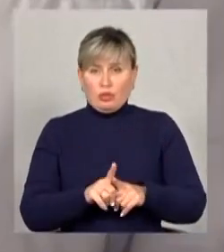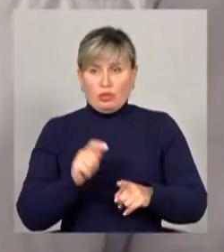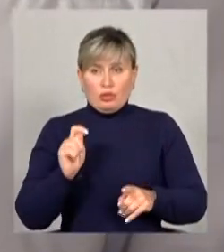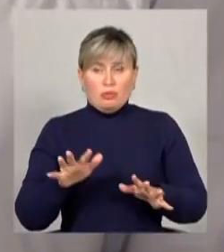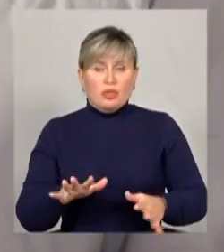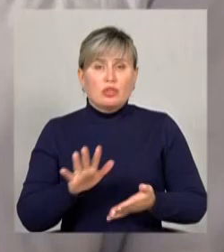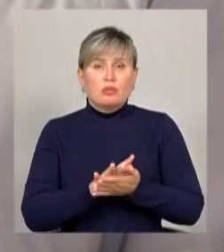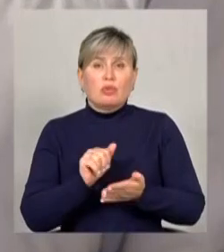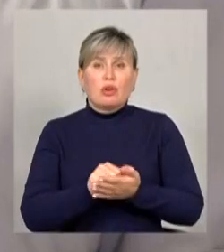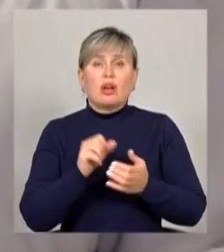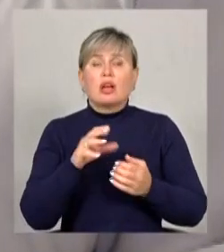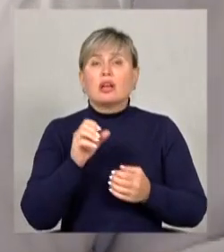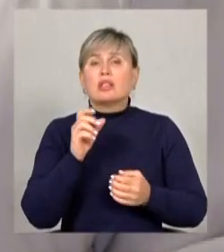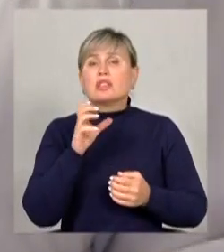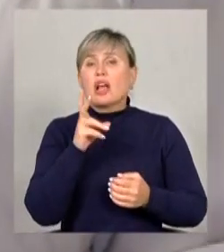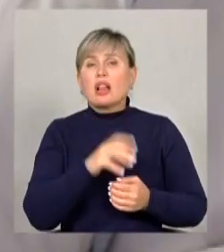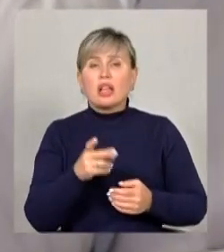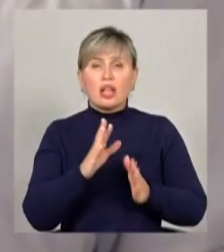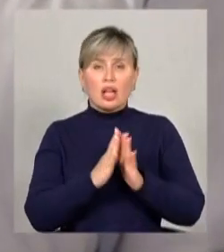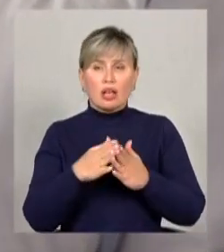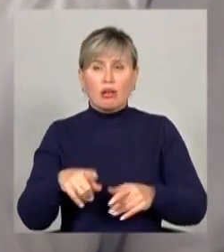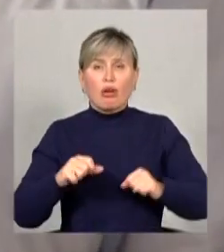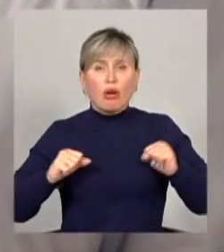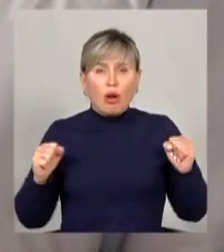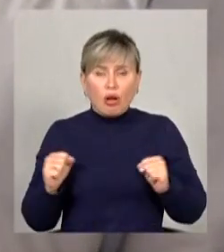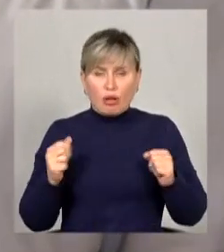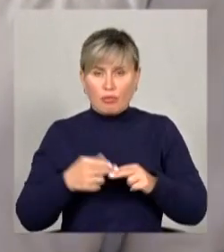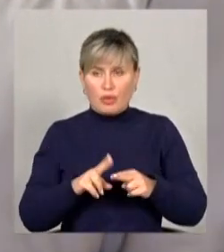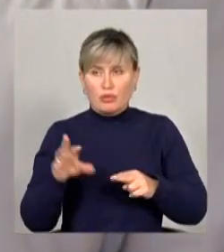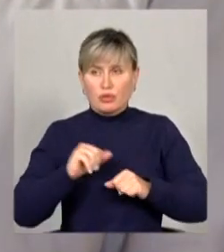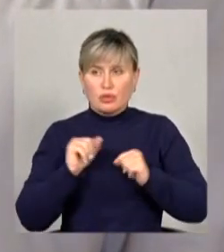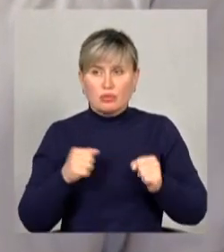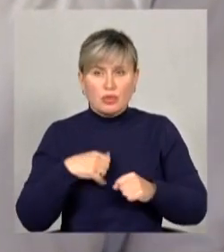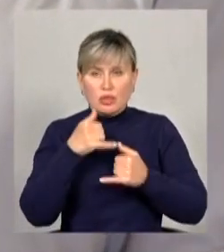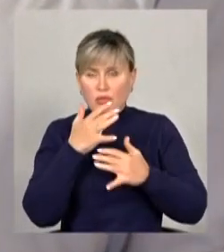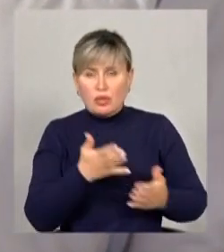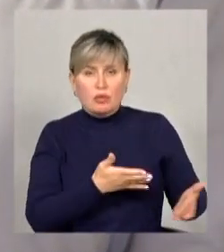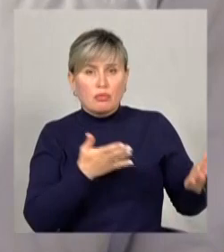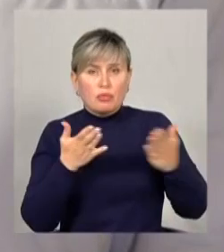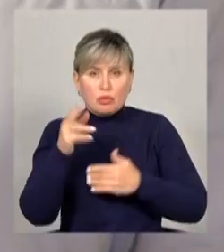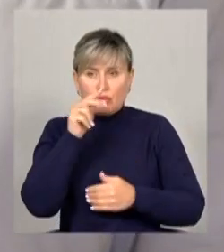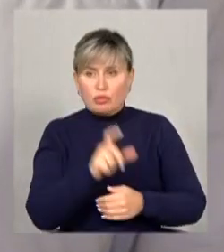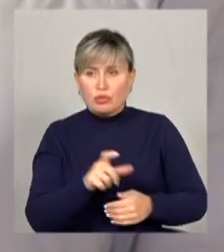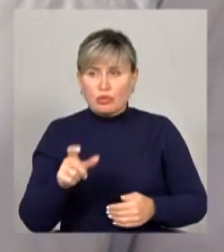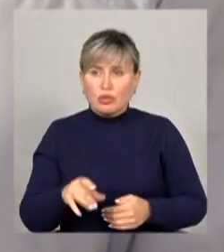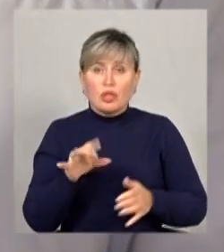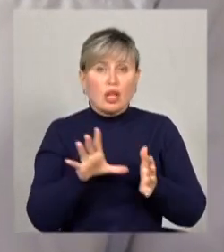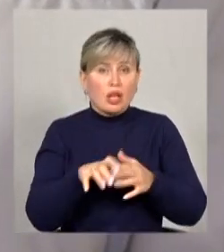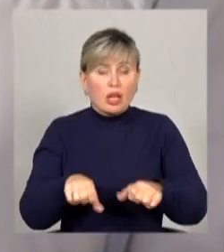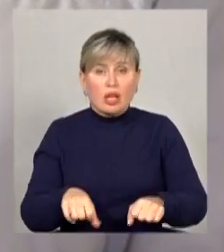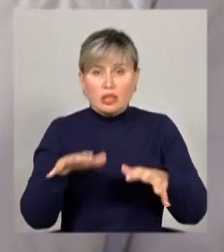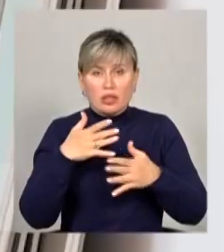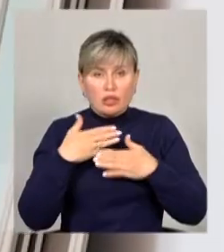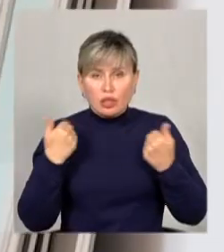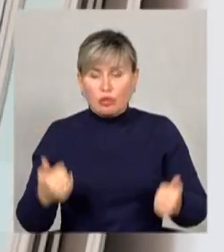мы используем как склад для книг. В первую очередь здесь холод, и поэтому всю зиму мы не могли приглашать сюда учеников. Да и электричества здесь